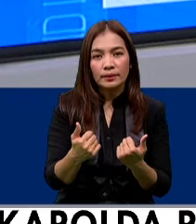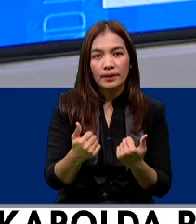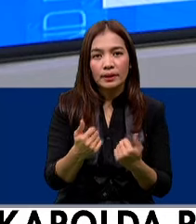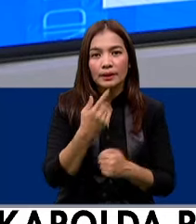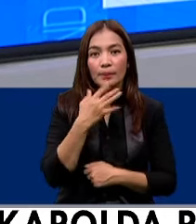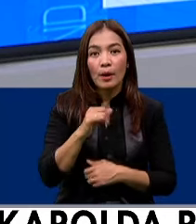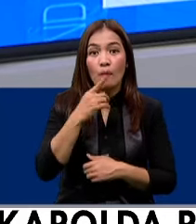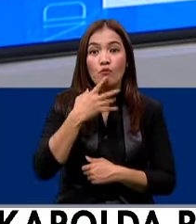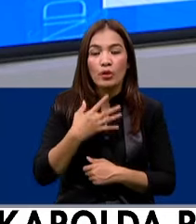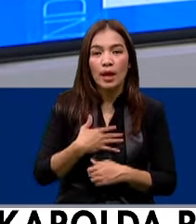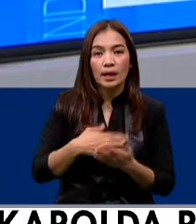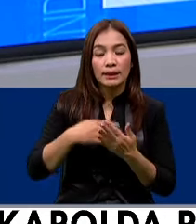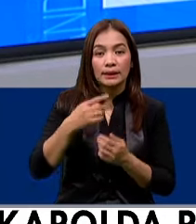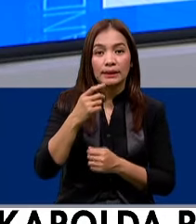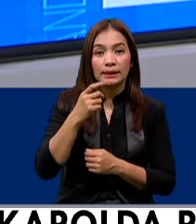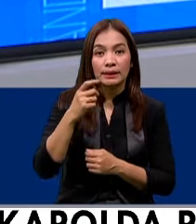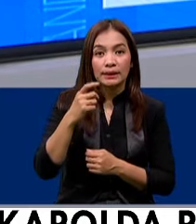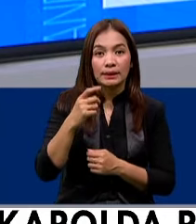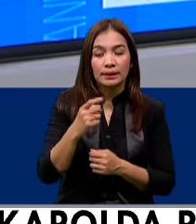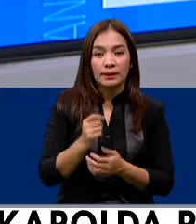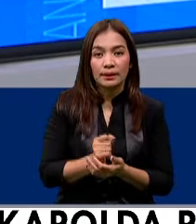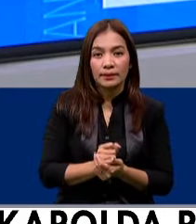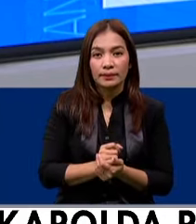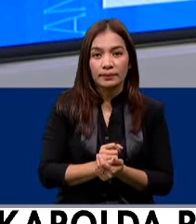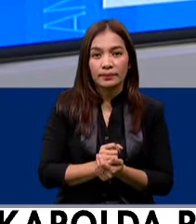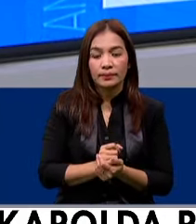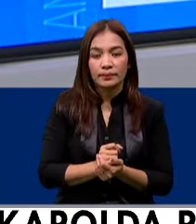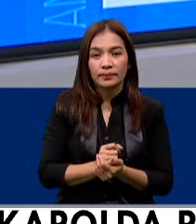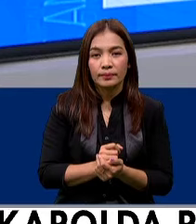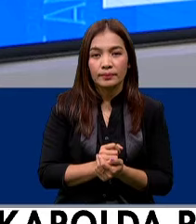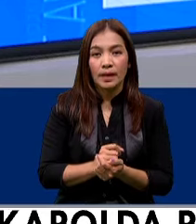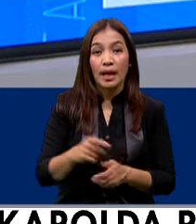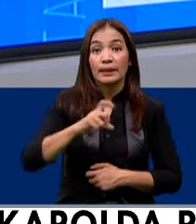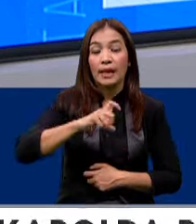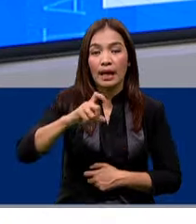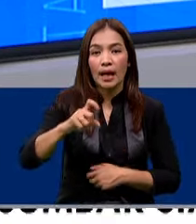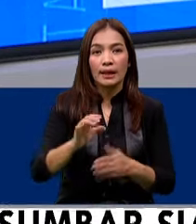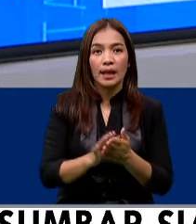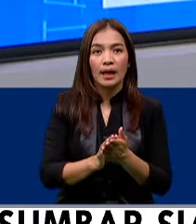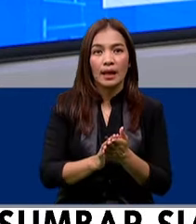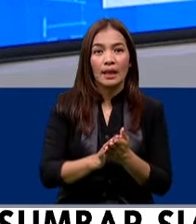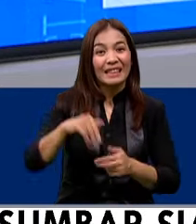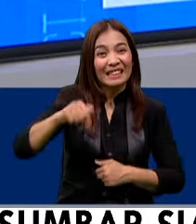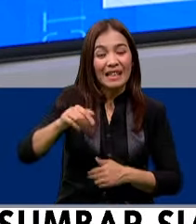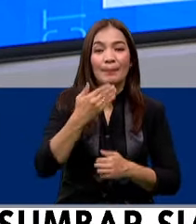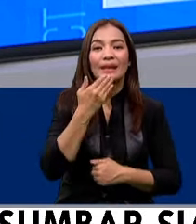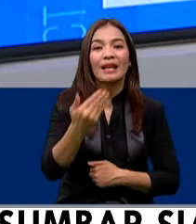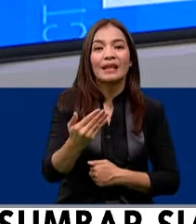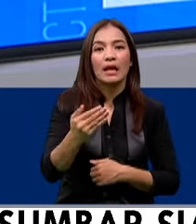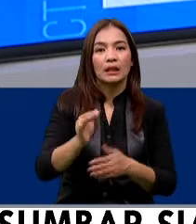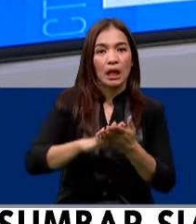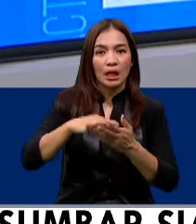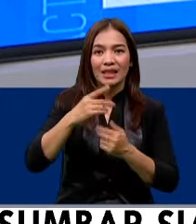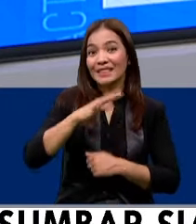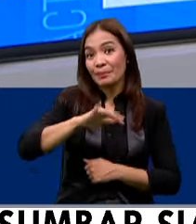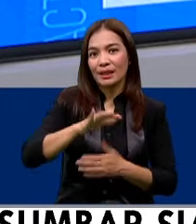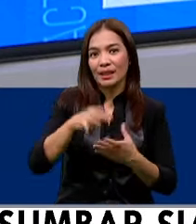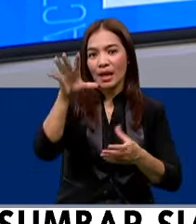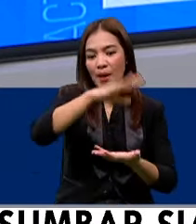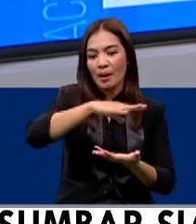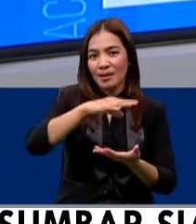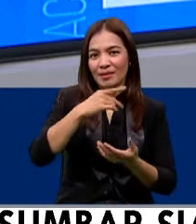begitu ya Nah pertanyaan ini pertanyaannya lebih politis sih tapi ekonomis juga kan ada